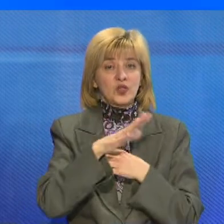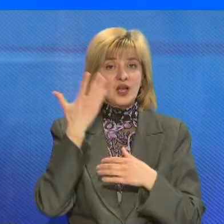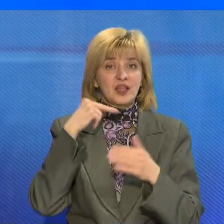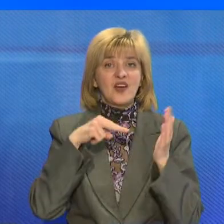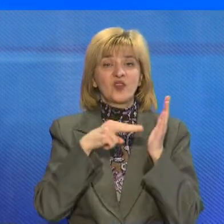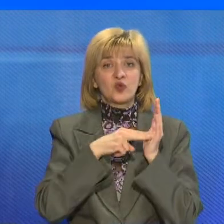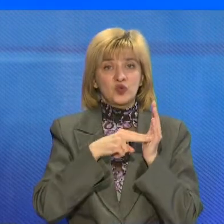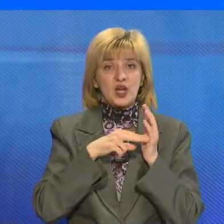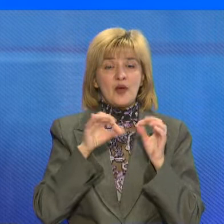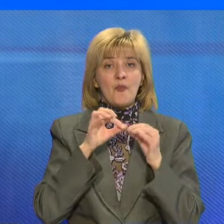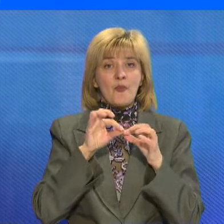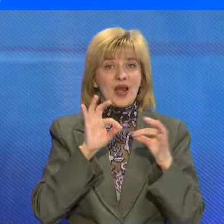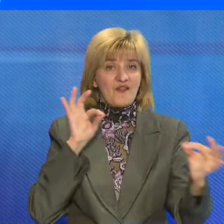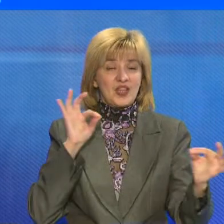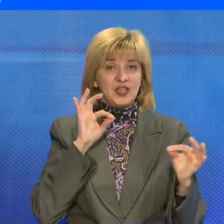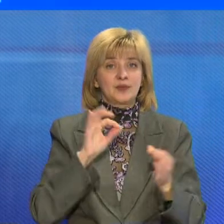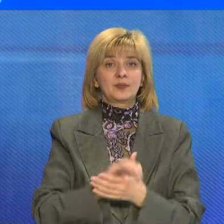розеткі 220 вольт.